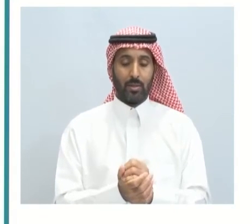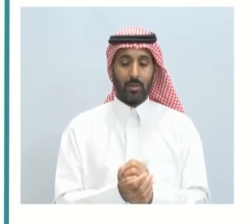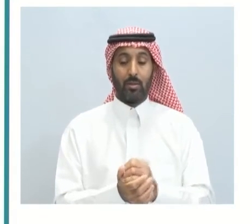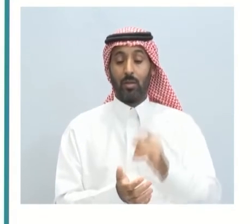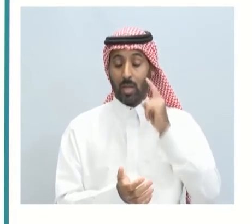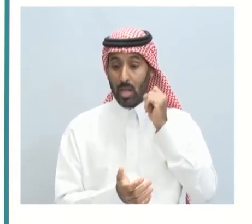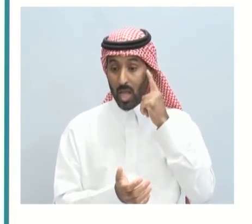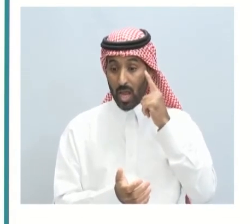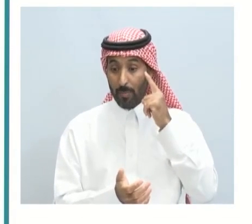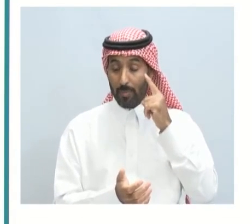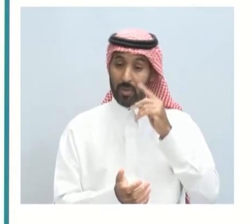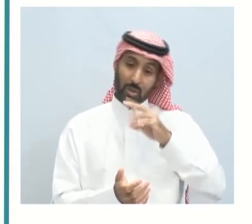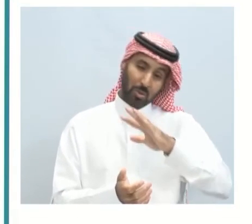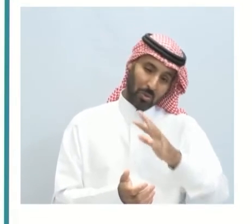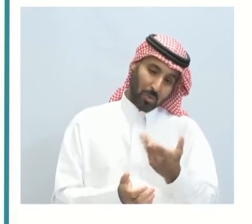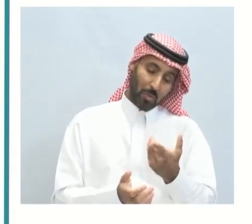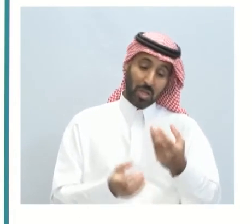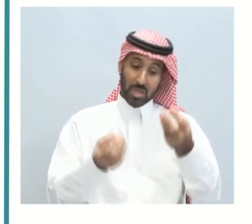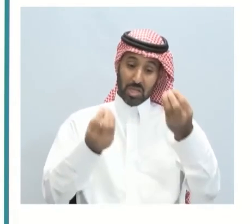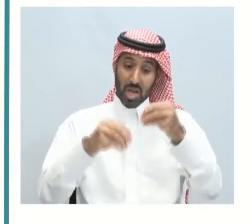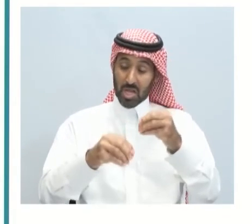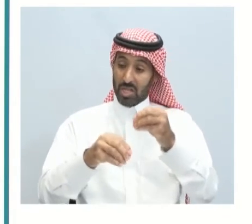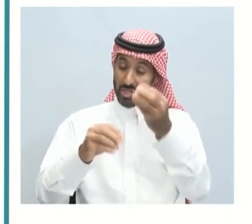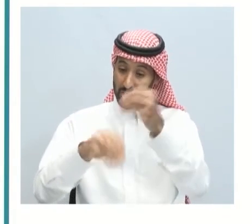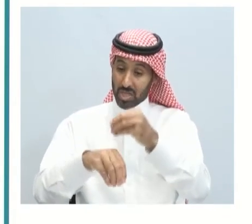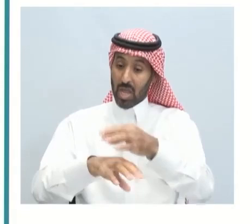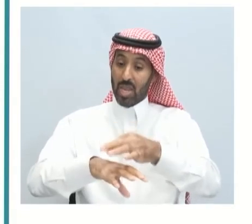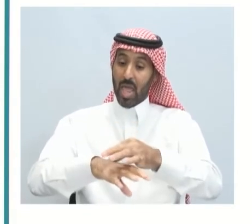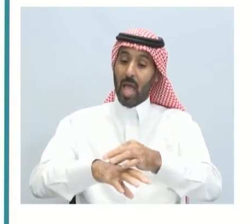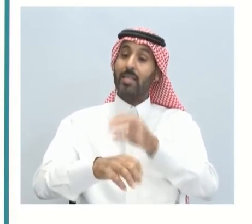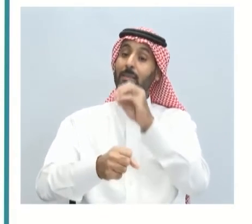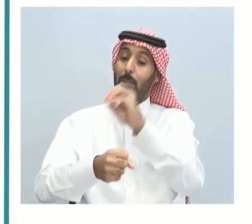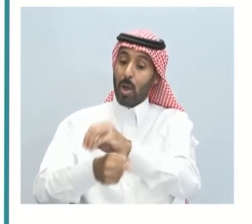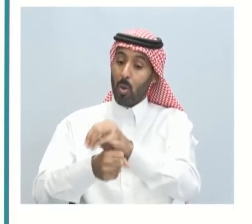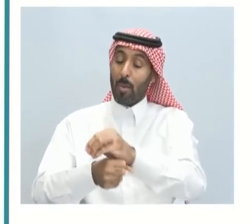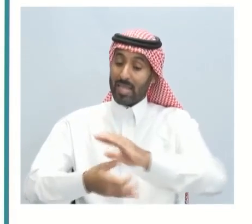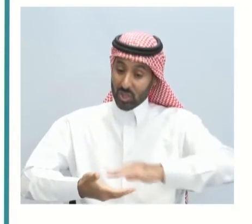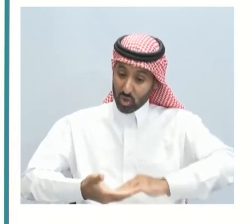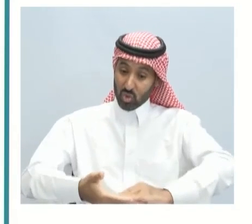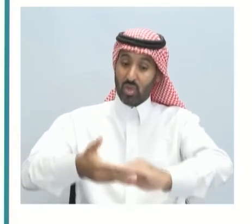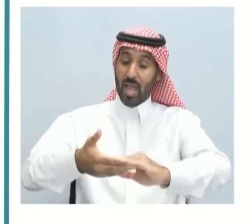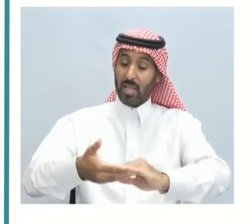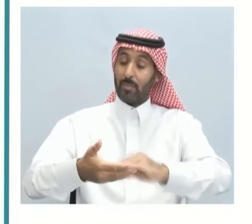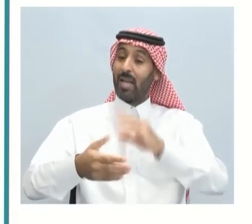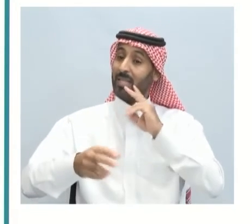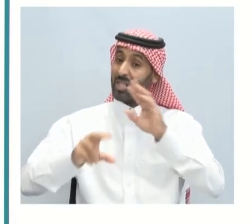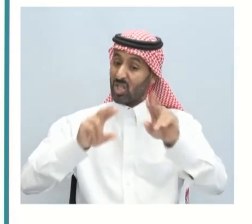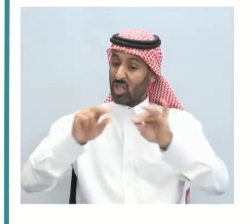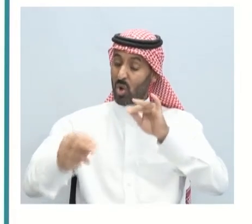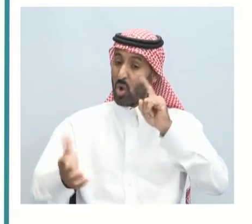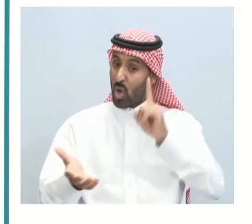يمكن للعلم تزويد الناس بمعلومات تساعدهم على اتخاذ